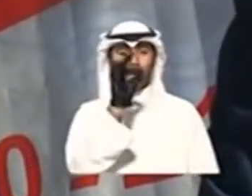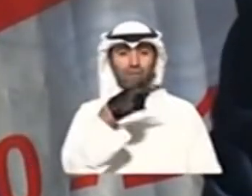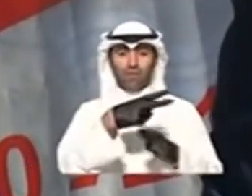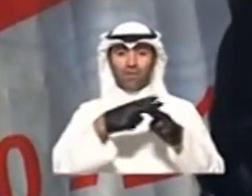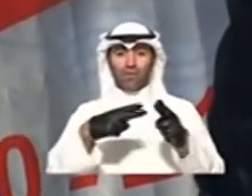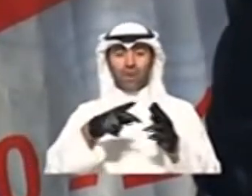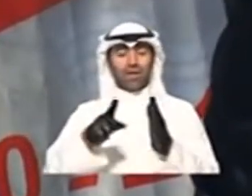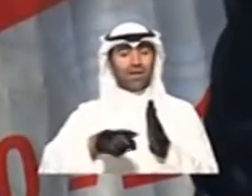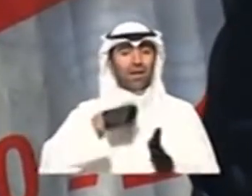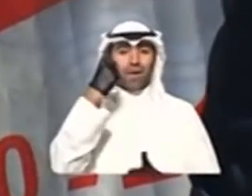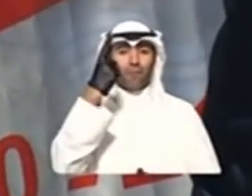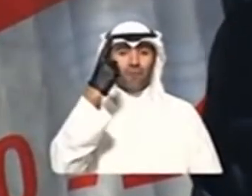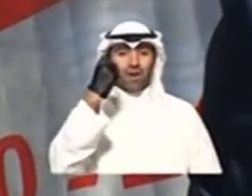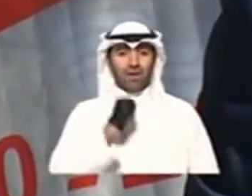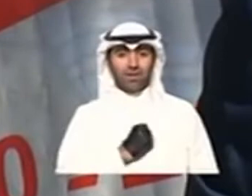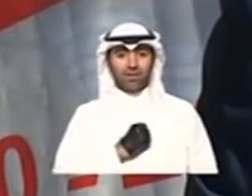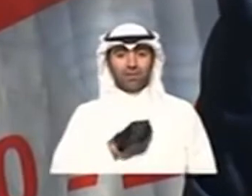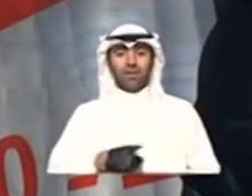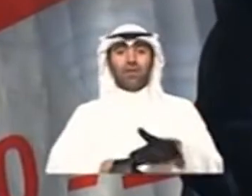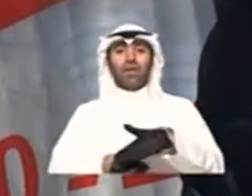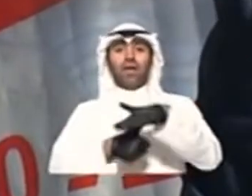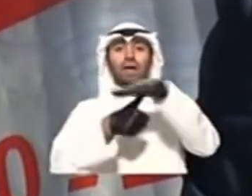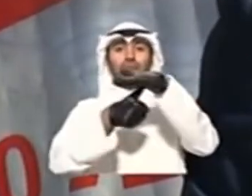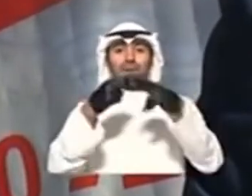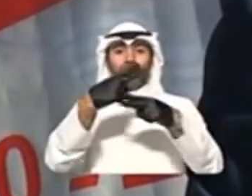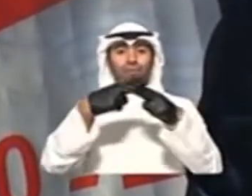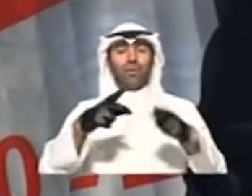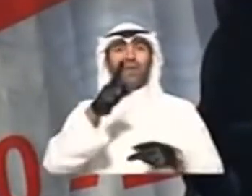صاحب السمو أمير البلاد حفظه الله